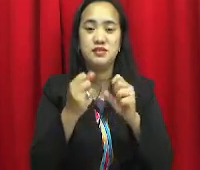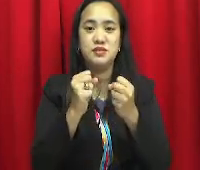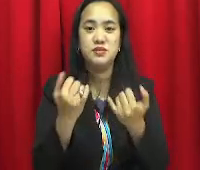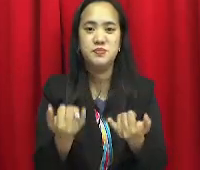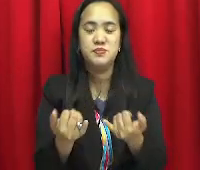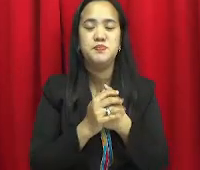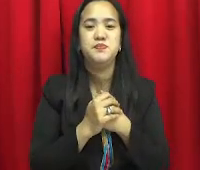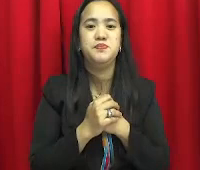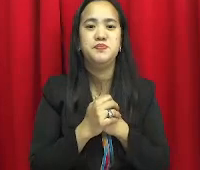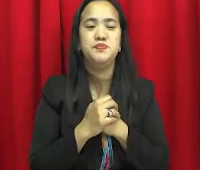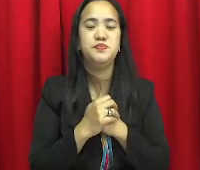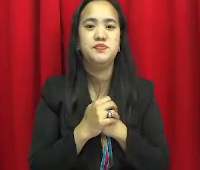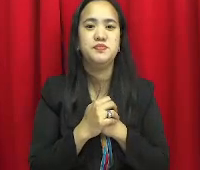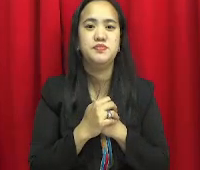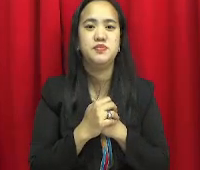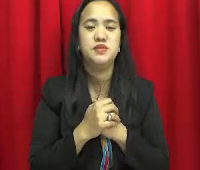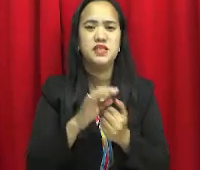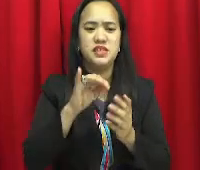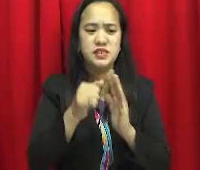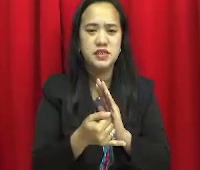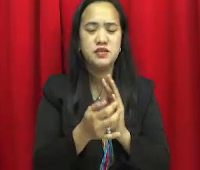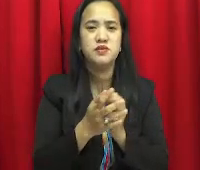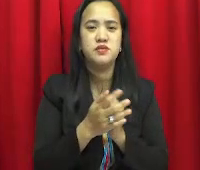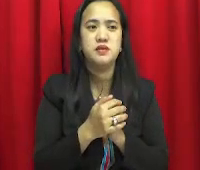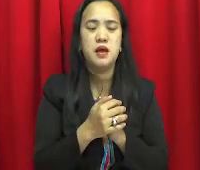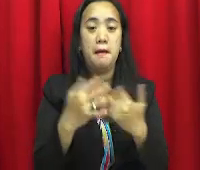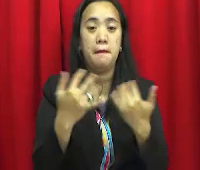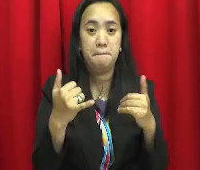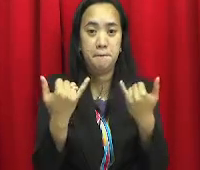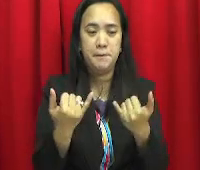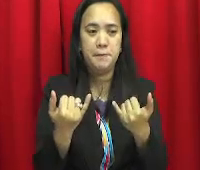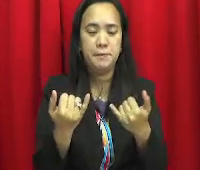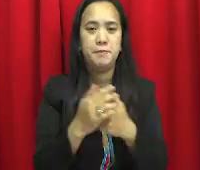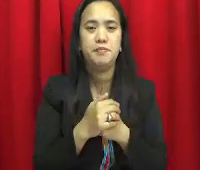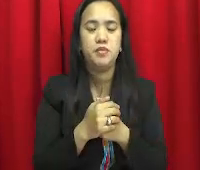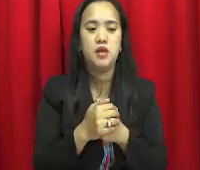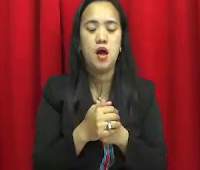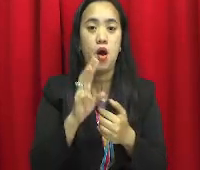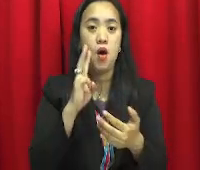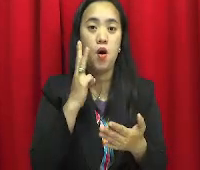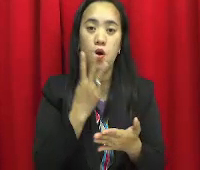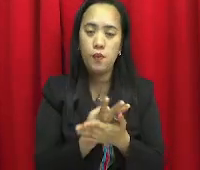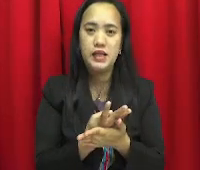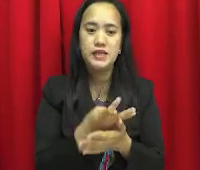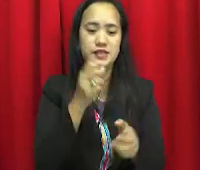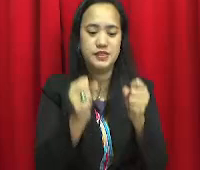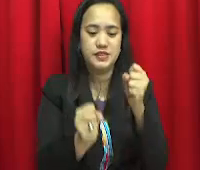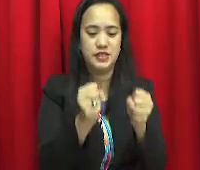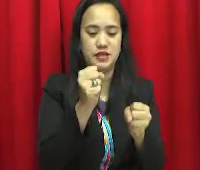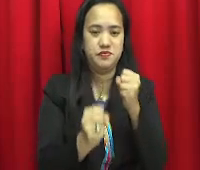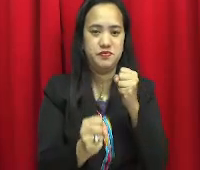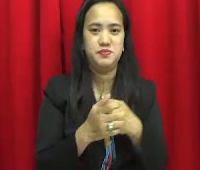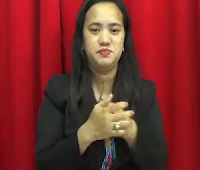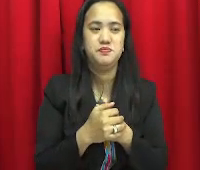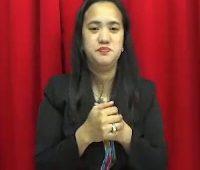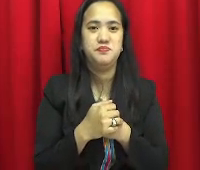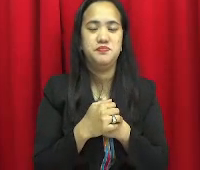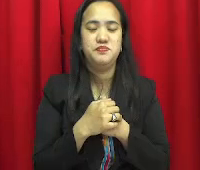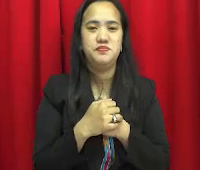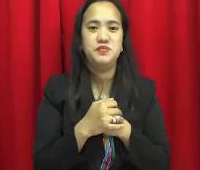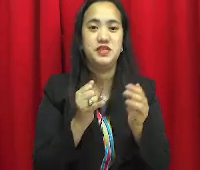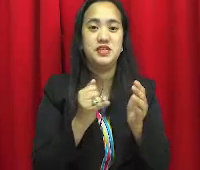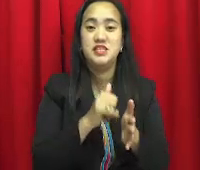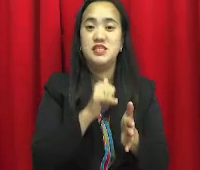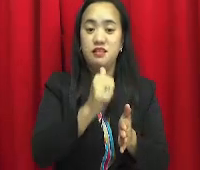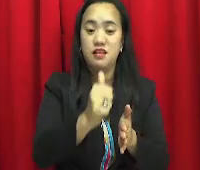pero naglalaro. So nakakaisip ako maglaro while I'm driving, 'di ba? So bawal na bawal 'yun, hindi tama 'yun